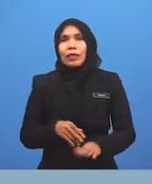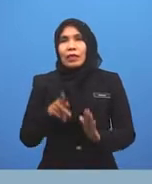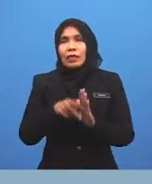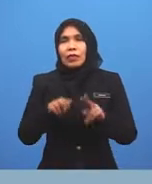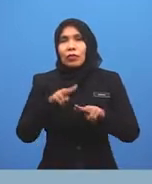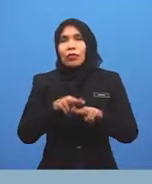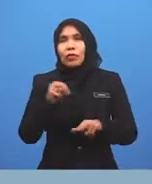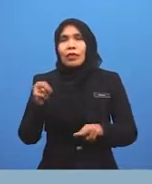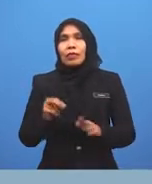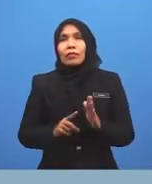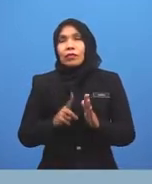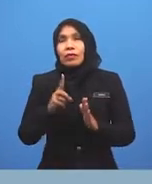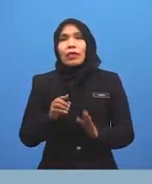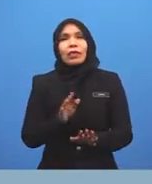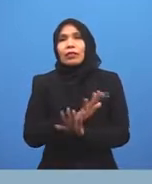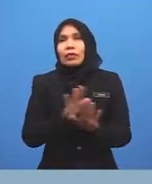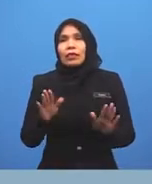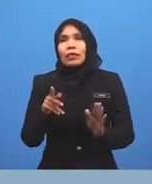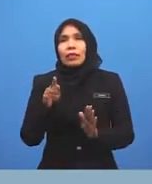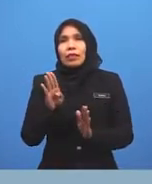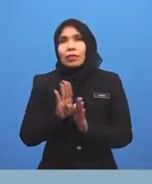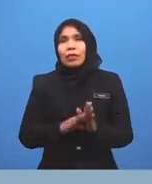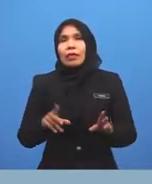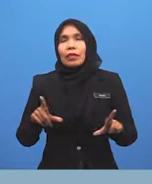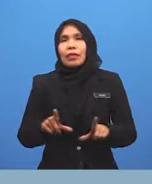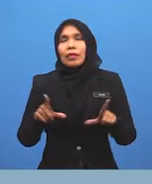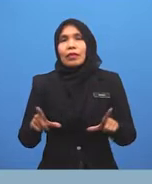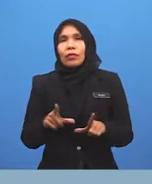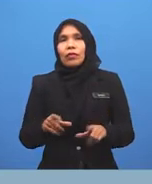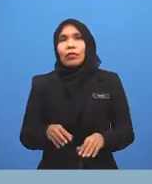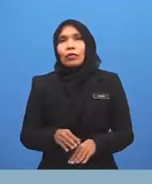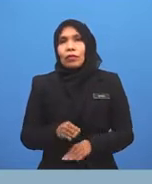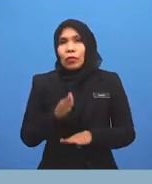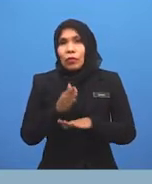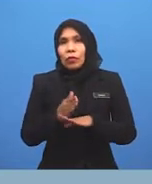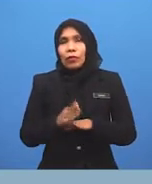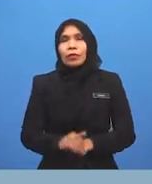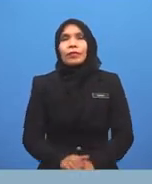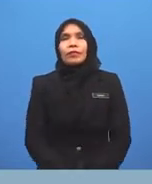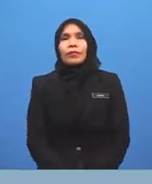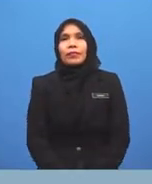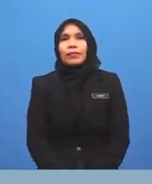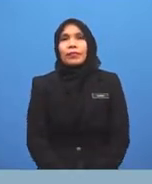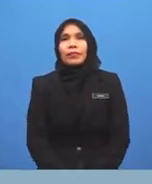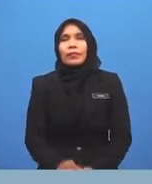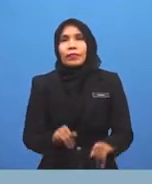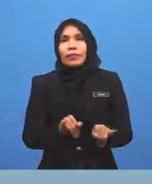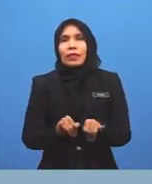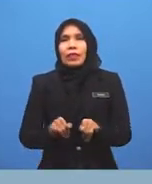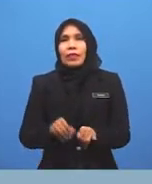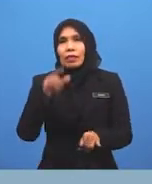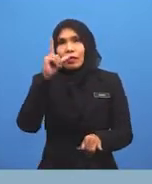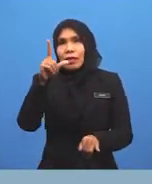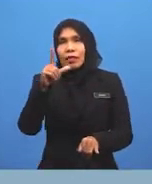tiada berlakunya pemotongan flux dan tiada arus aruhan yang terhasil. Jika dilihat pada